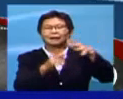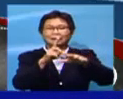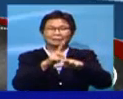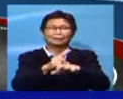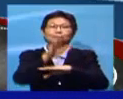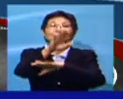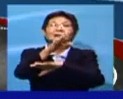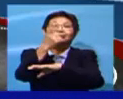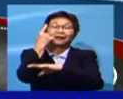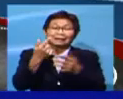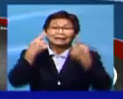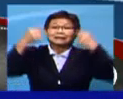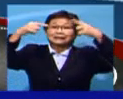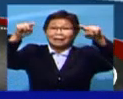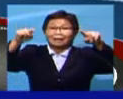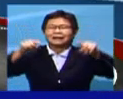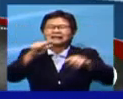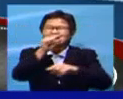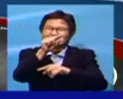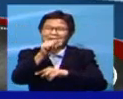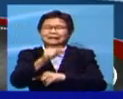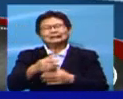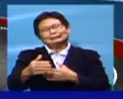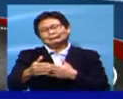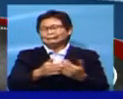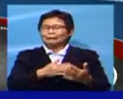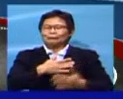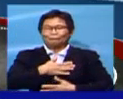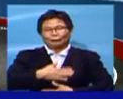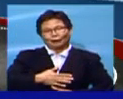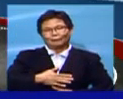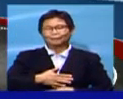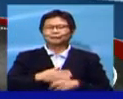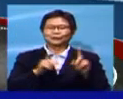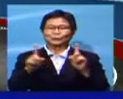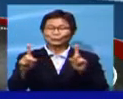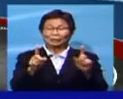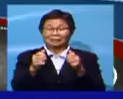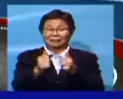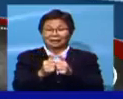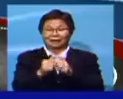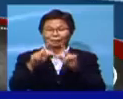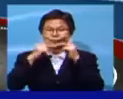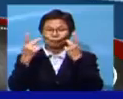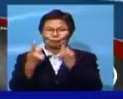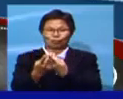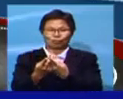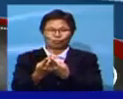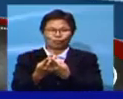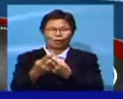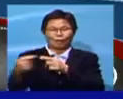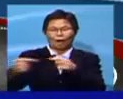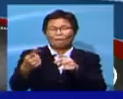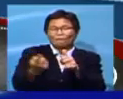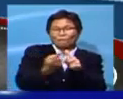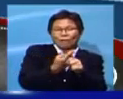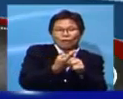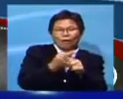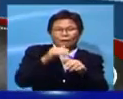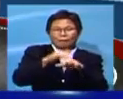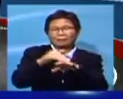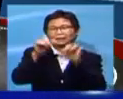tadi kejayaan ini sedikit menebus kekecewaan selepas terikat satu sama dengan pasukan samurai blue Pada perlawanan pertama